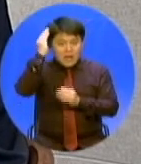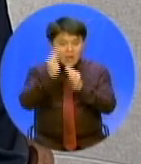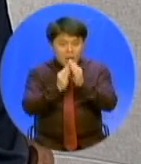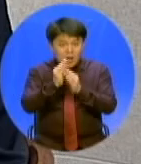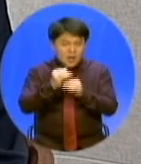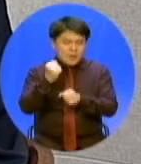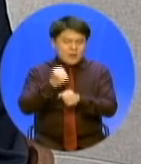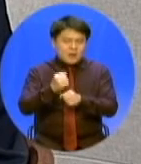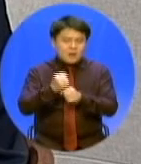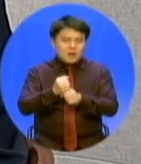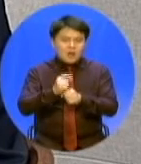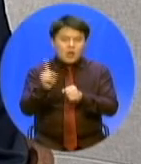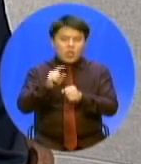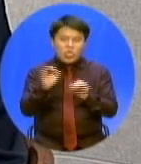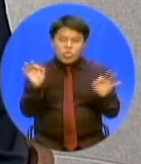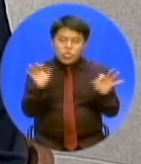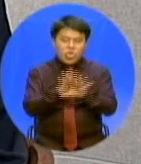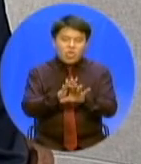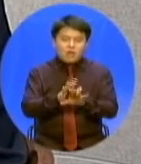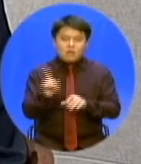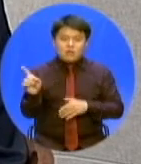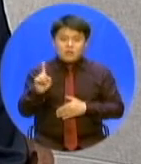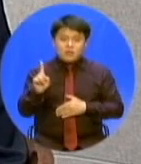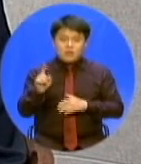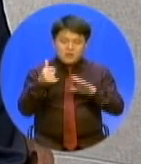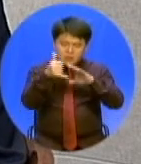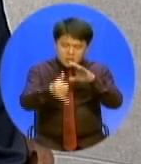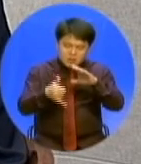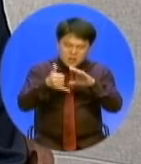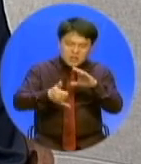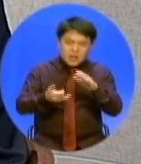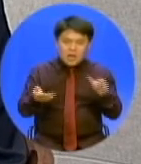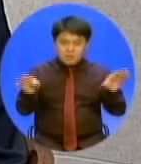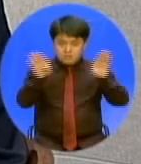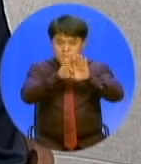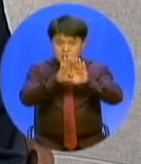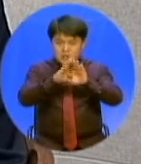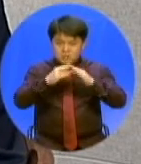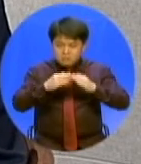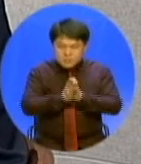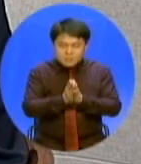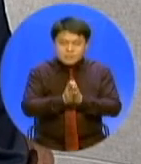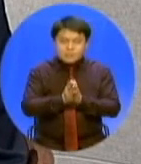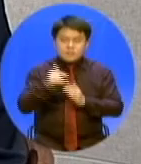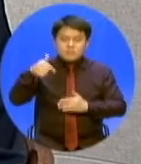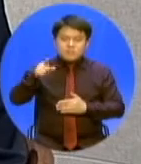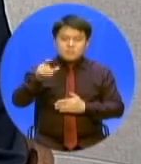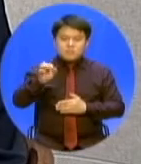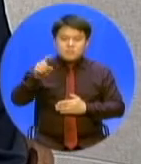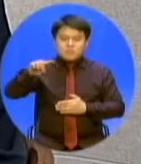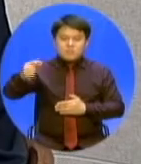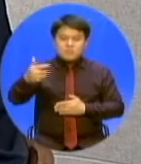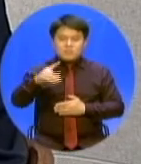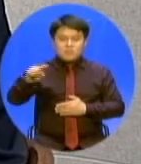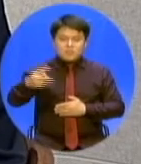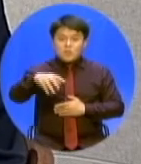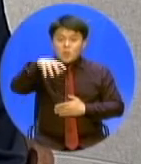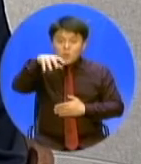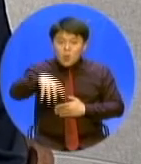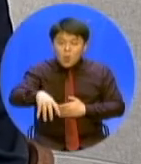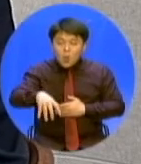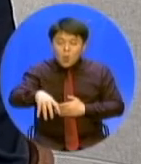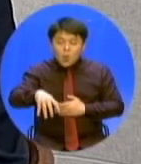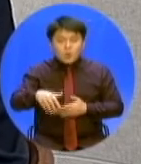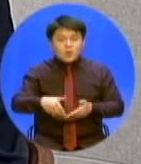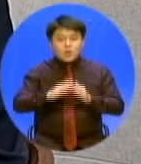그 탄광의 문을 닫으면서 강원랜드가 탄생하기까지는 사실은 그 지역 사람들에게는 생존의